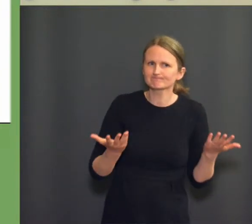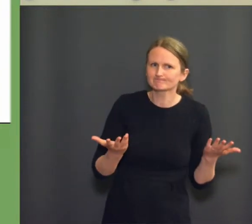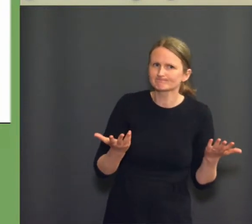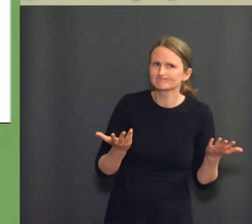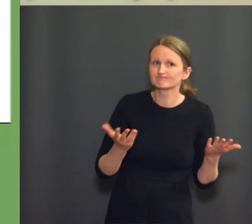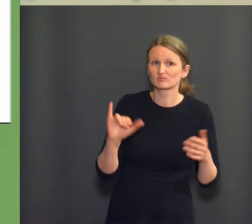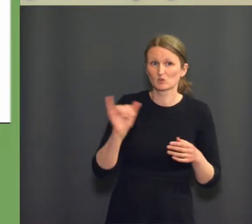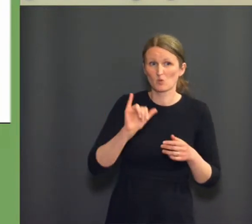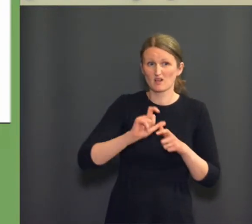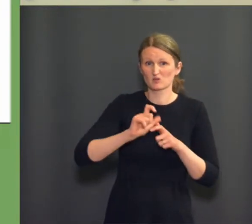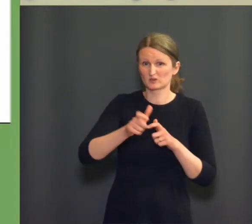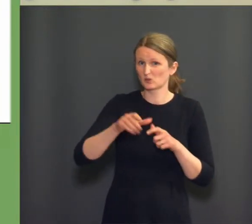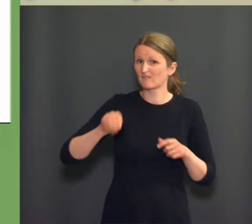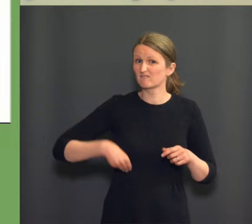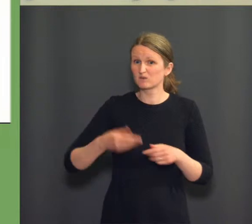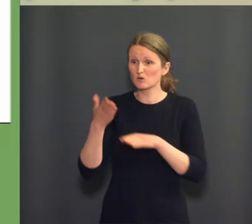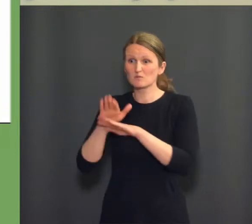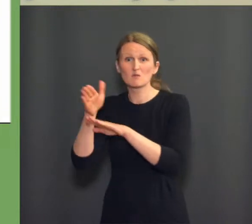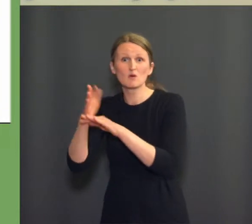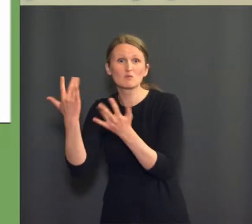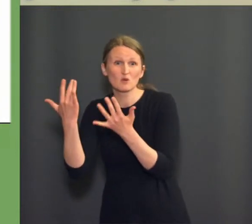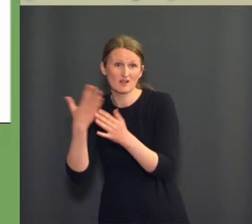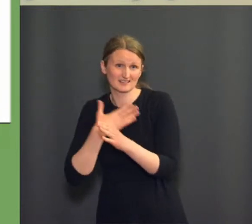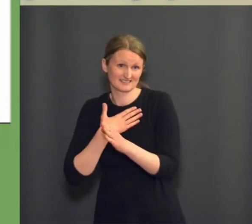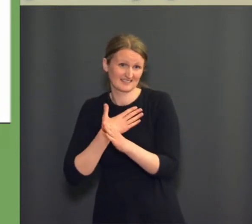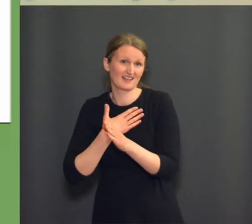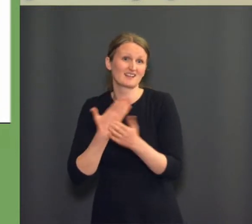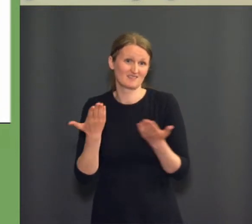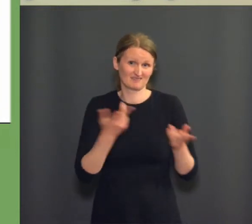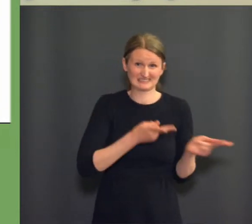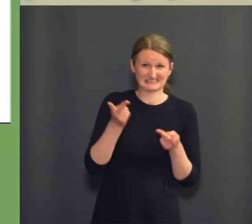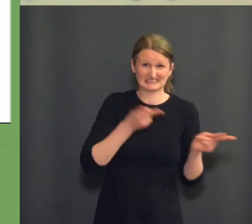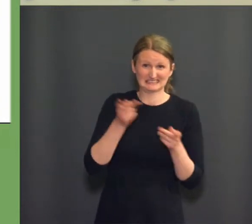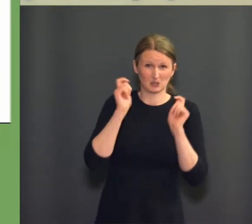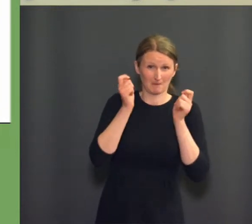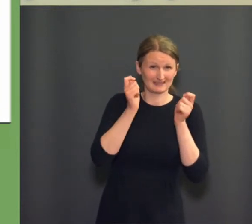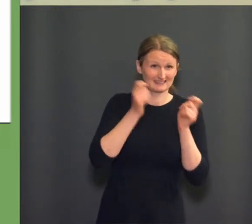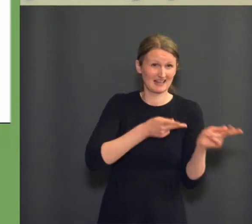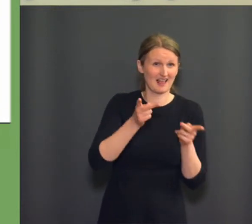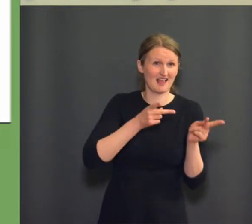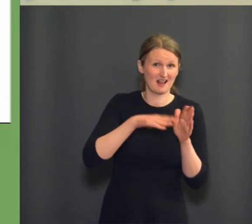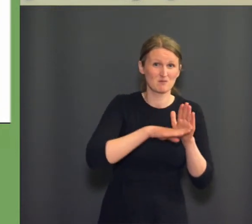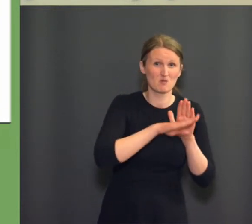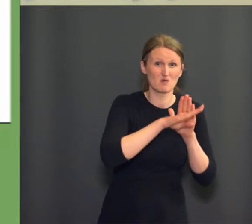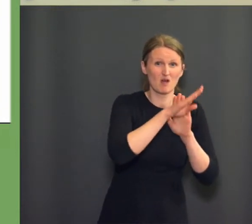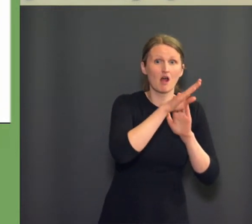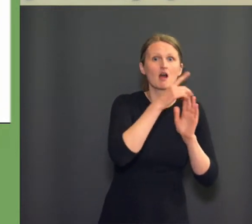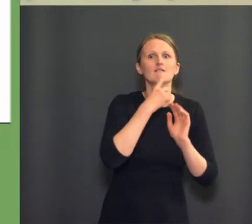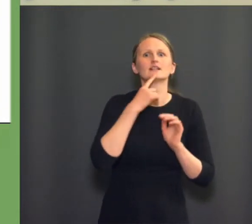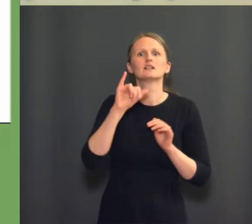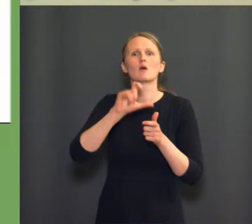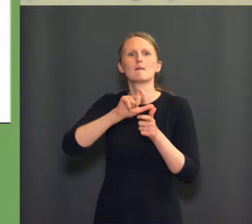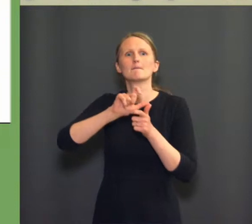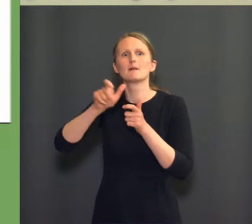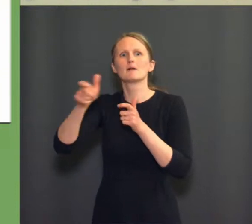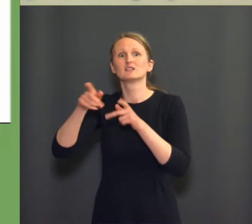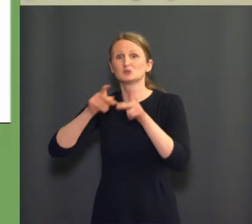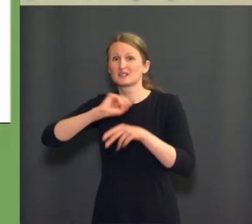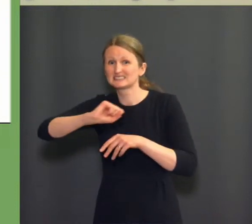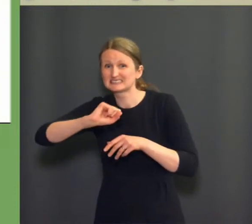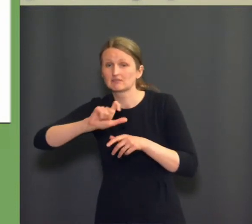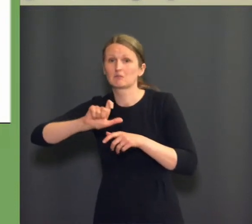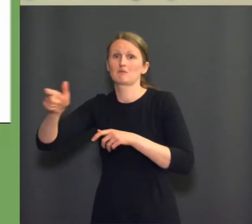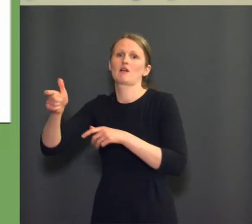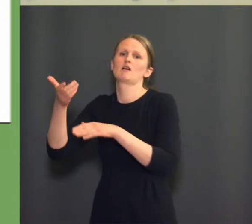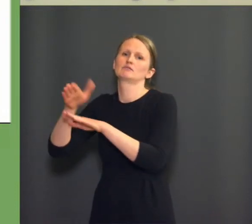semaines d'augmentation d'hospitalisation et tout spécialement d'hospitalisation en soins intensifs que nous avons connues. Les